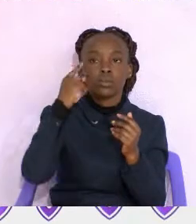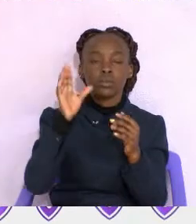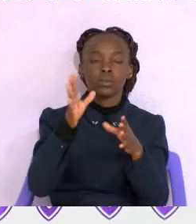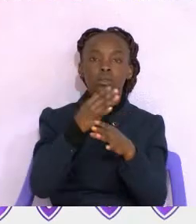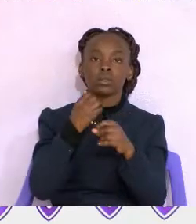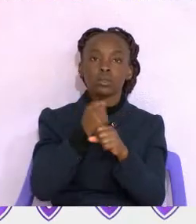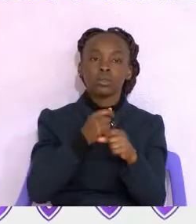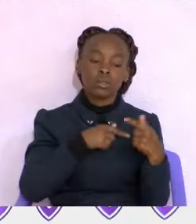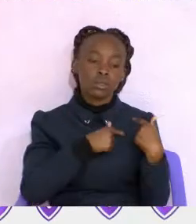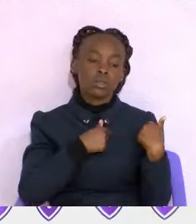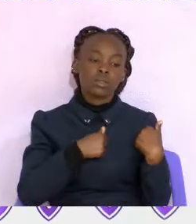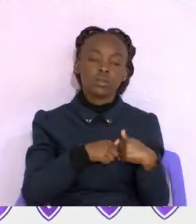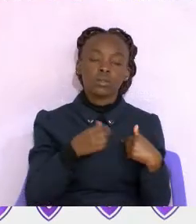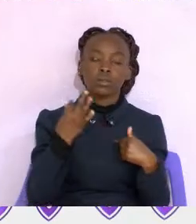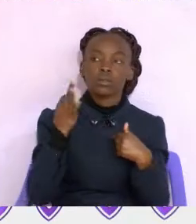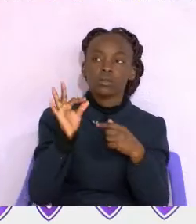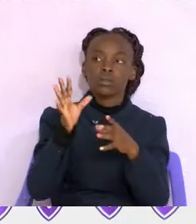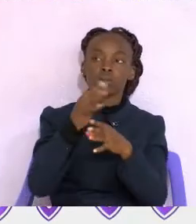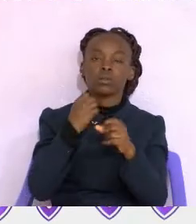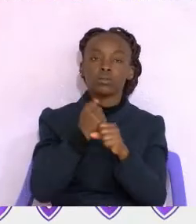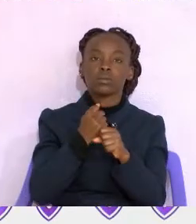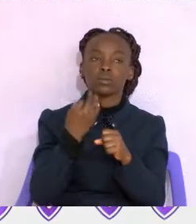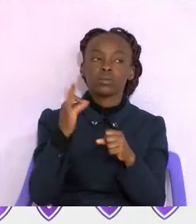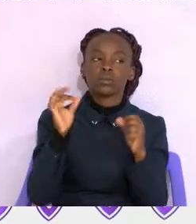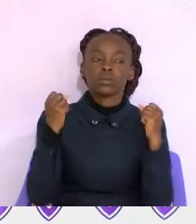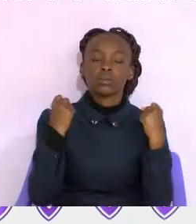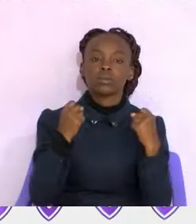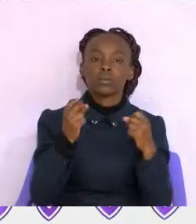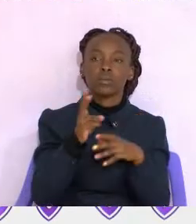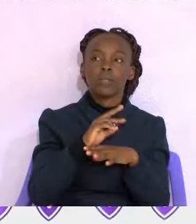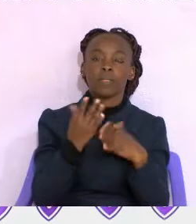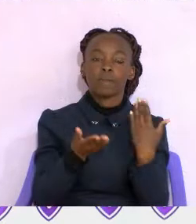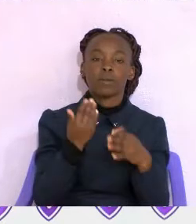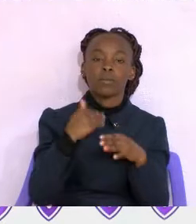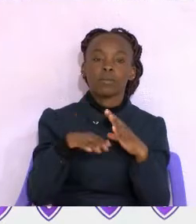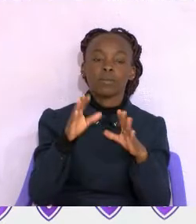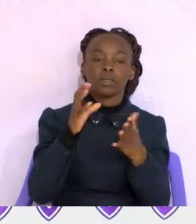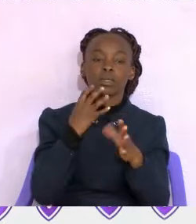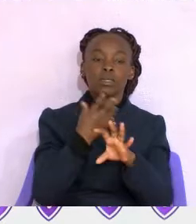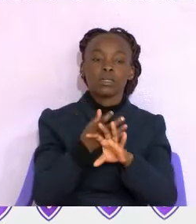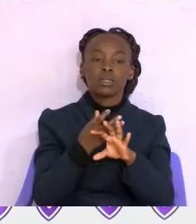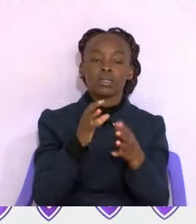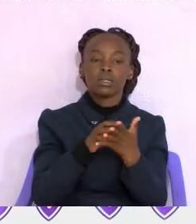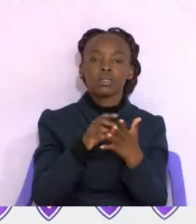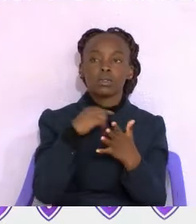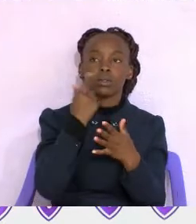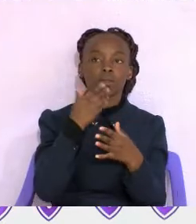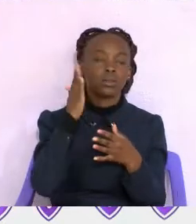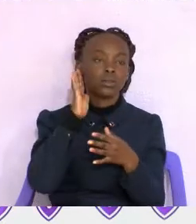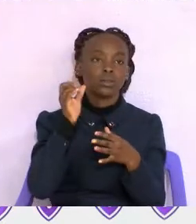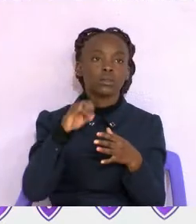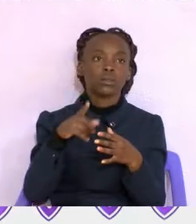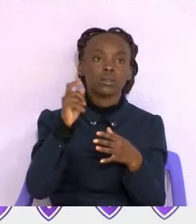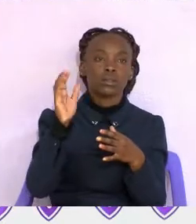ya ujasiri. Ninaomba roho ya ushujaa. Baba tazama wanapitia hali ngumu. Pamoja na hao wanaosikiza ndani ya Juda